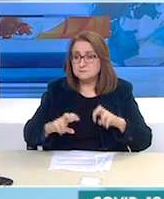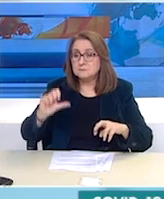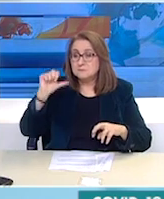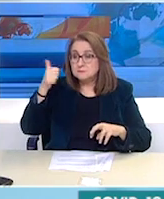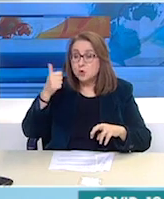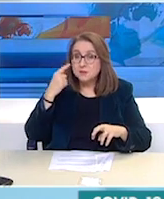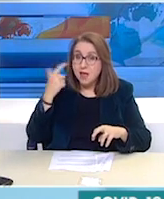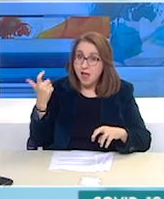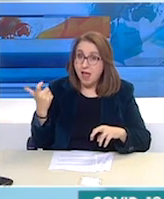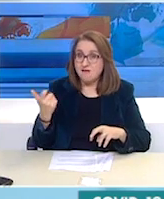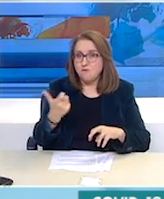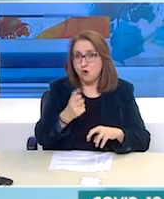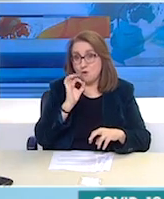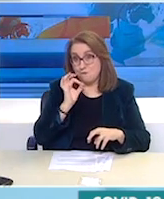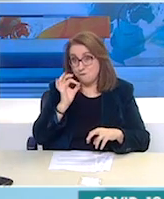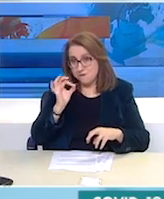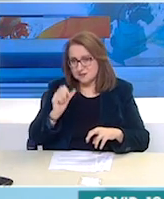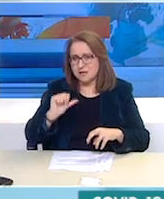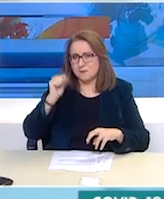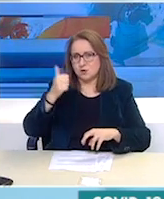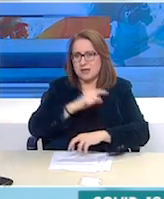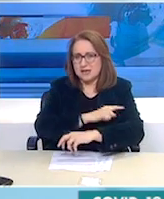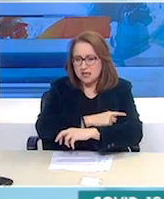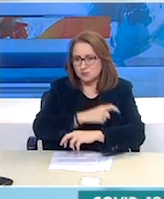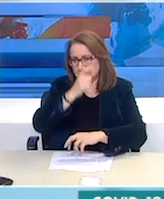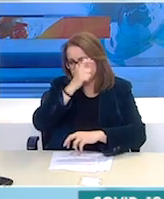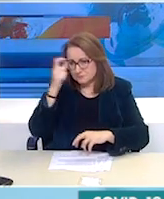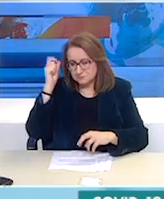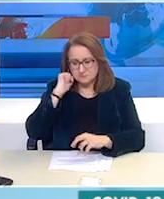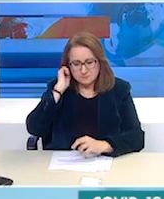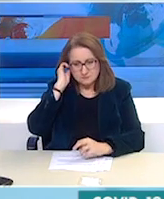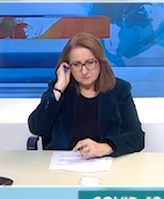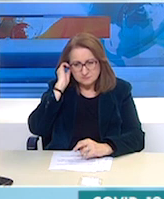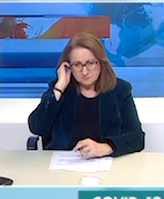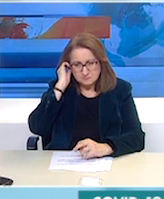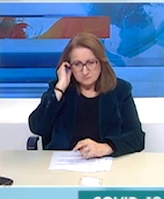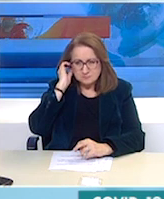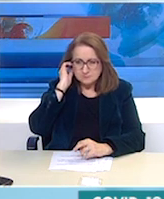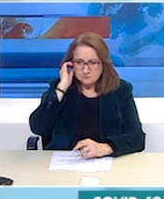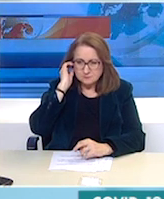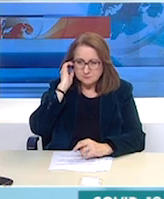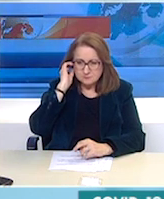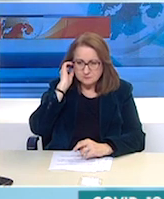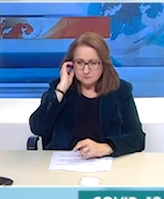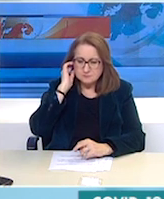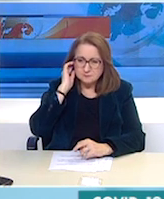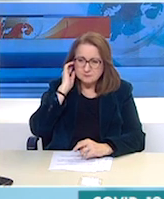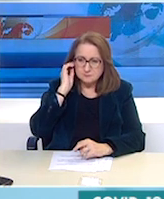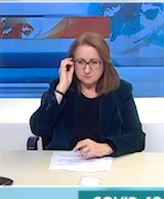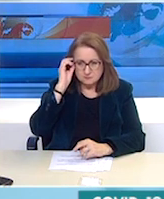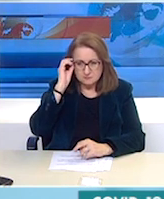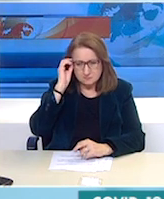που είναι στην πρώτη γραμμή, όπως αυτοί που αναφέρονται από την αγαπητή δημοσιογράφο, είναι μια στρατηγική η οποία έχει